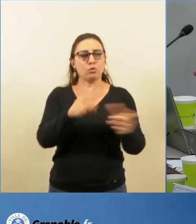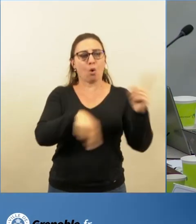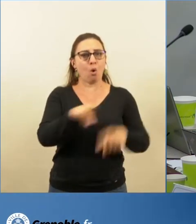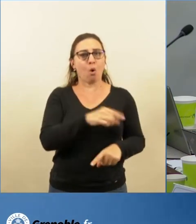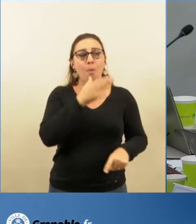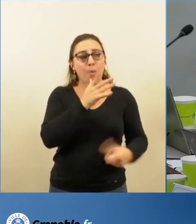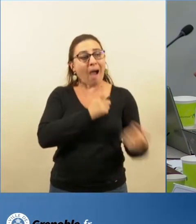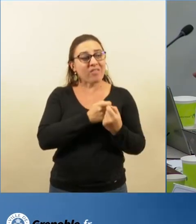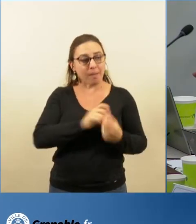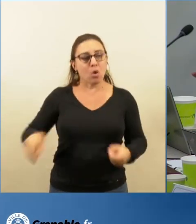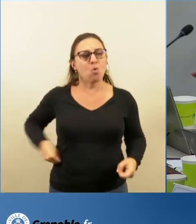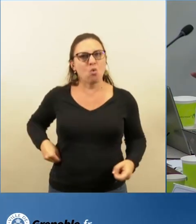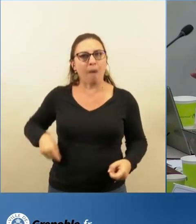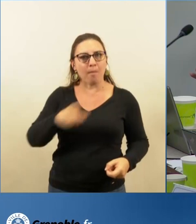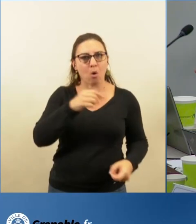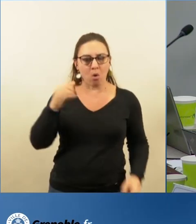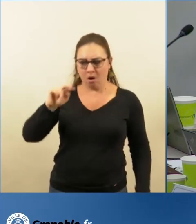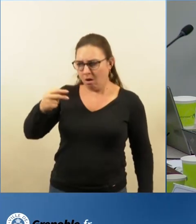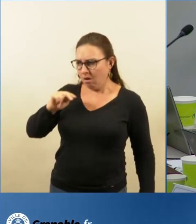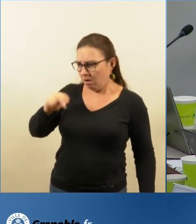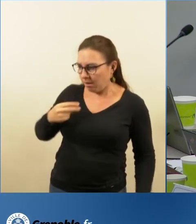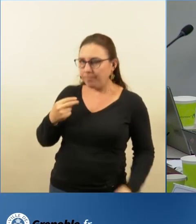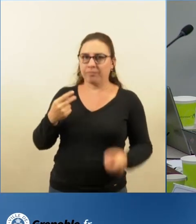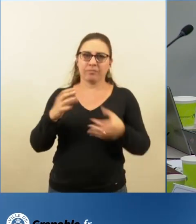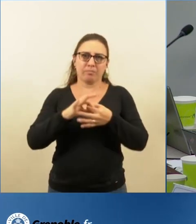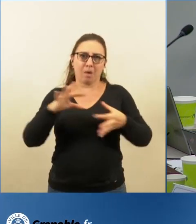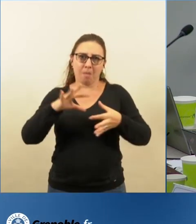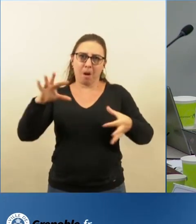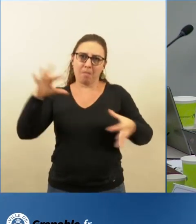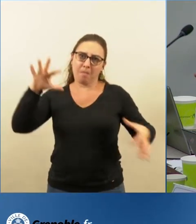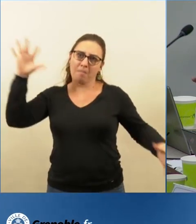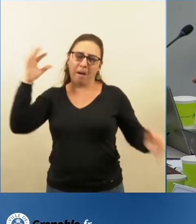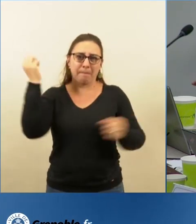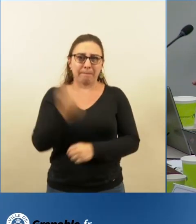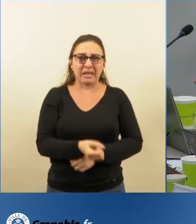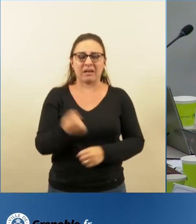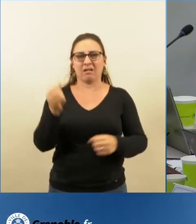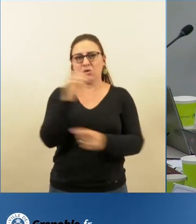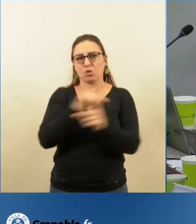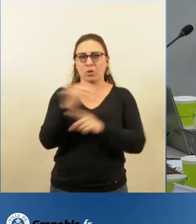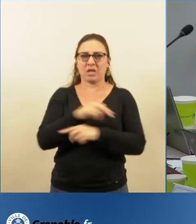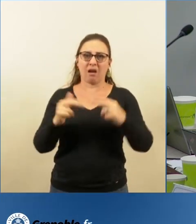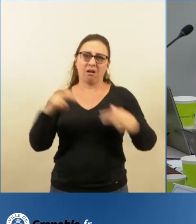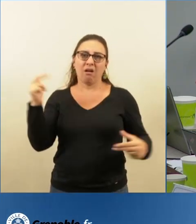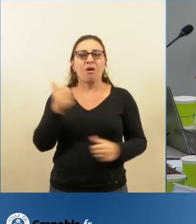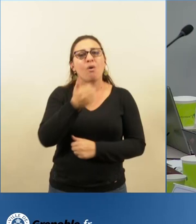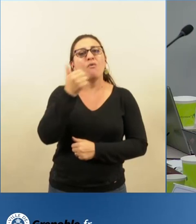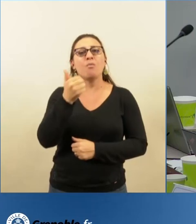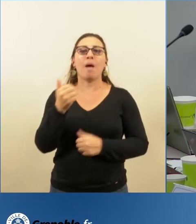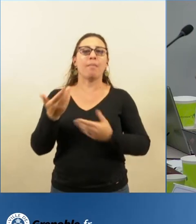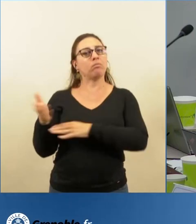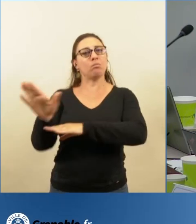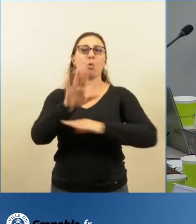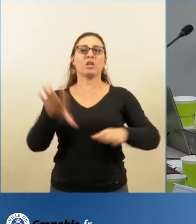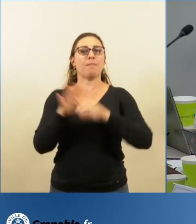s'y adapter des mesures qui creuseraient un peu plus les inégalités sociales alors même que quand nous sommes de gauche comme vous le prétendez l'être